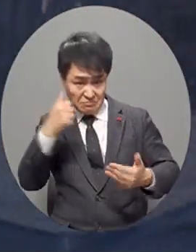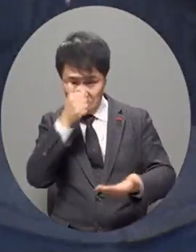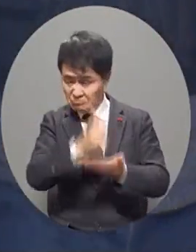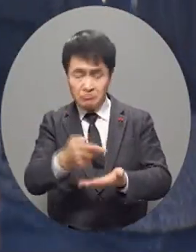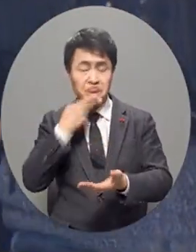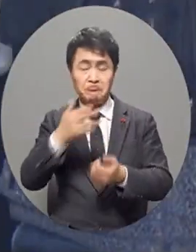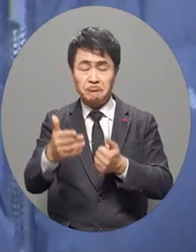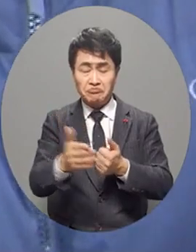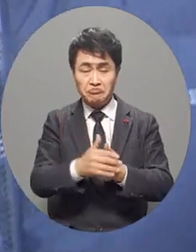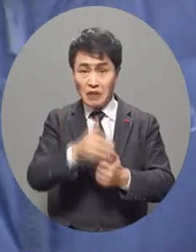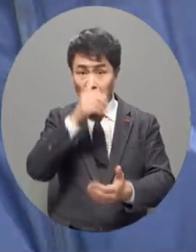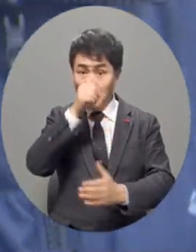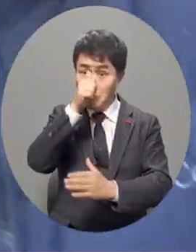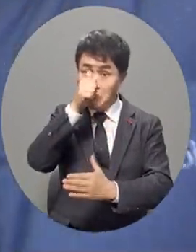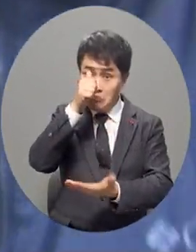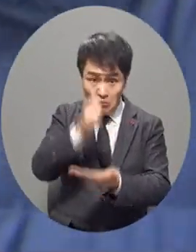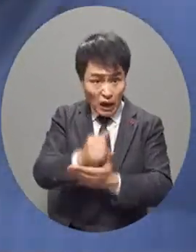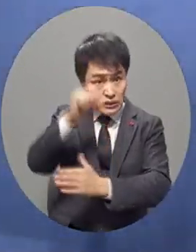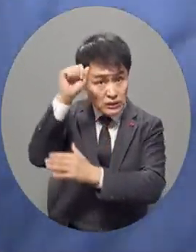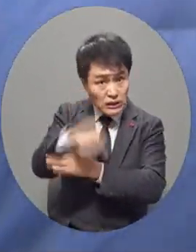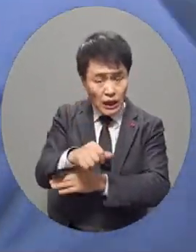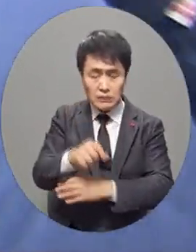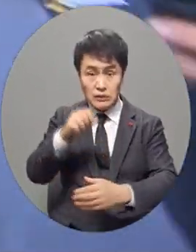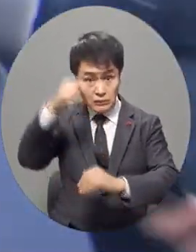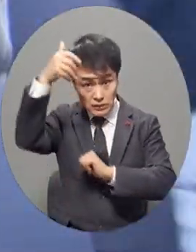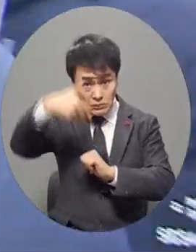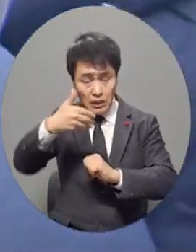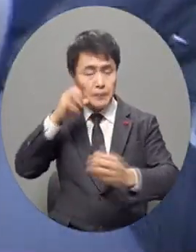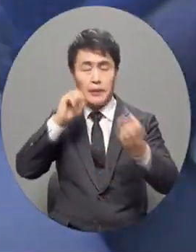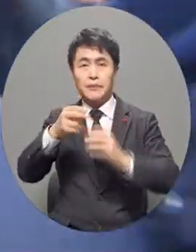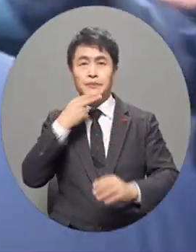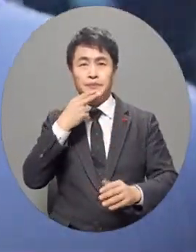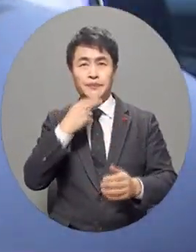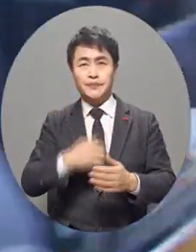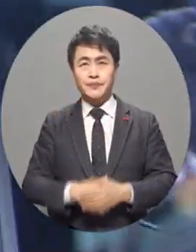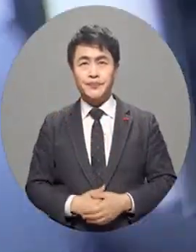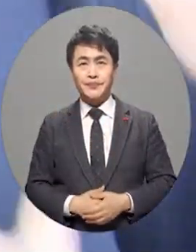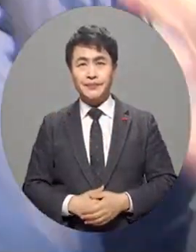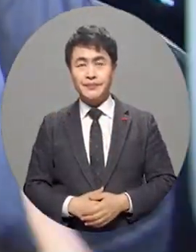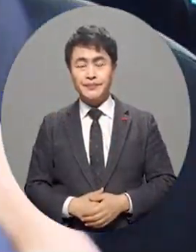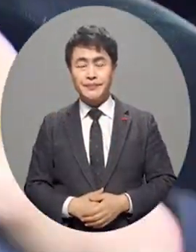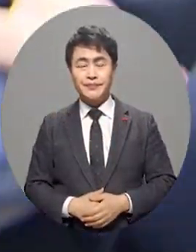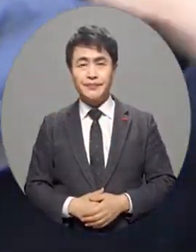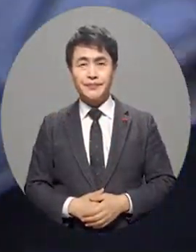범행을 인정하느냐는 취재진의 질문에 답하지 않았습니다. MBC 뉴스 변윤재입니다.